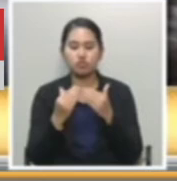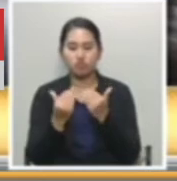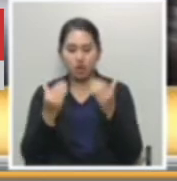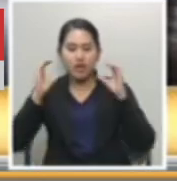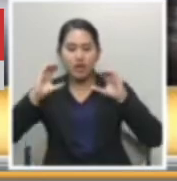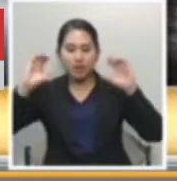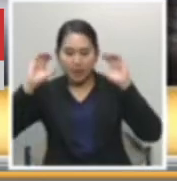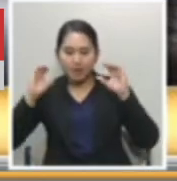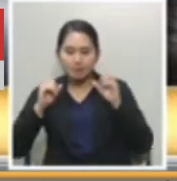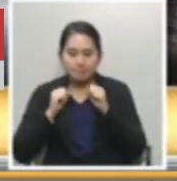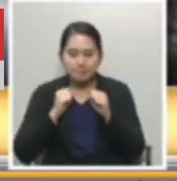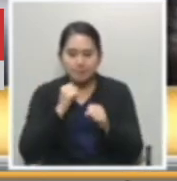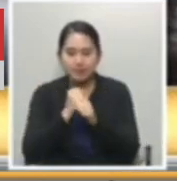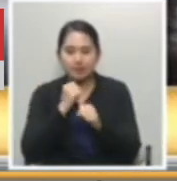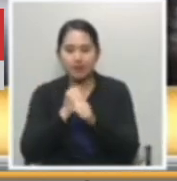ำลังทำอยู่ขน